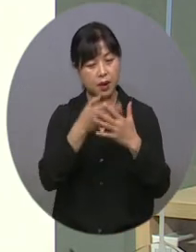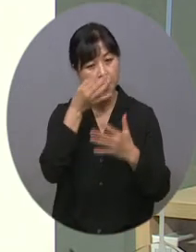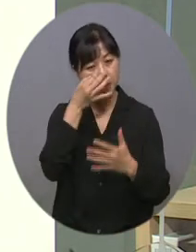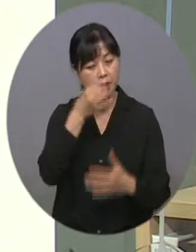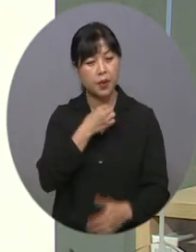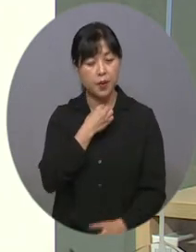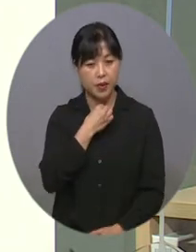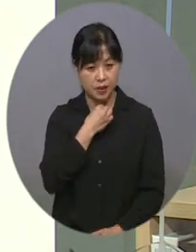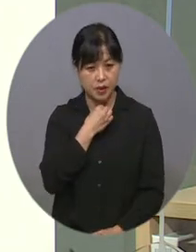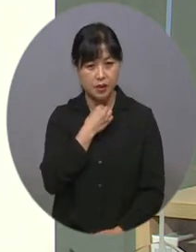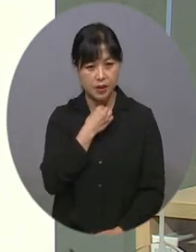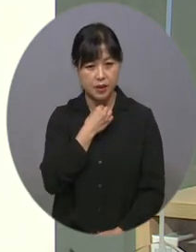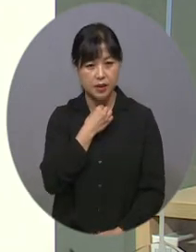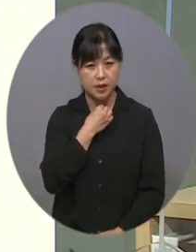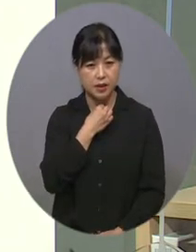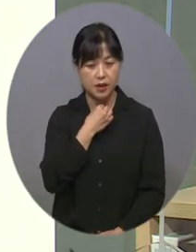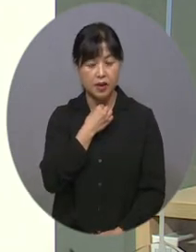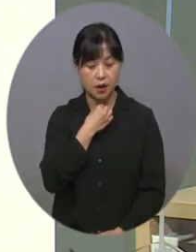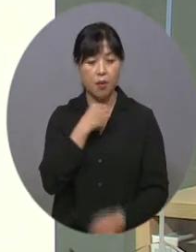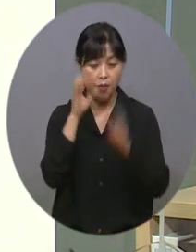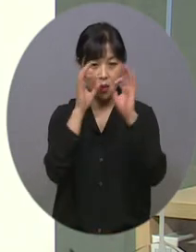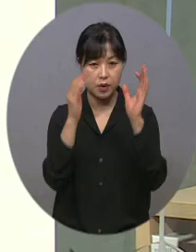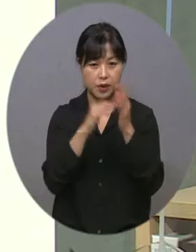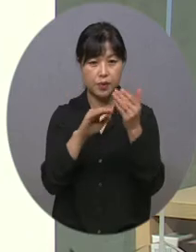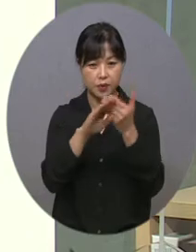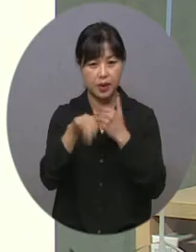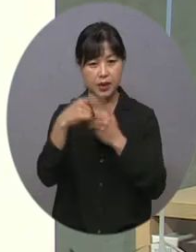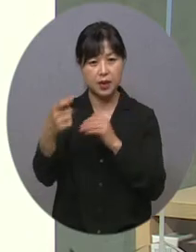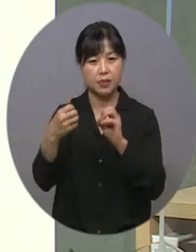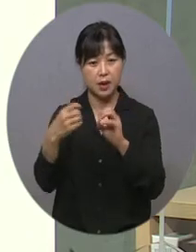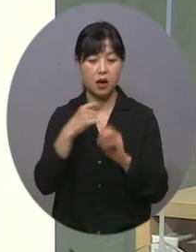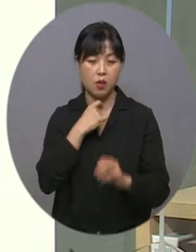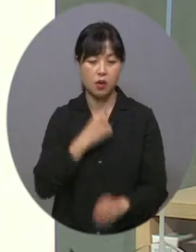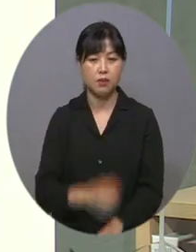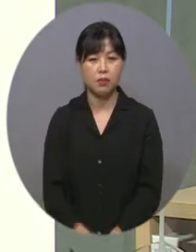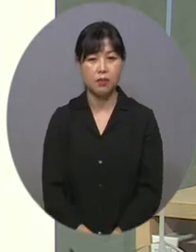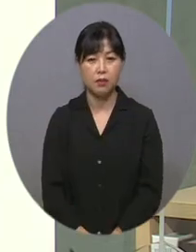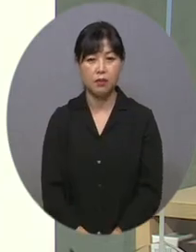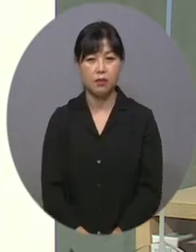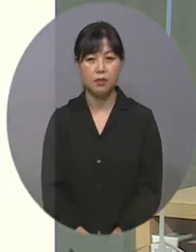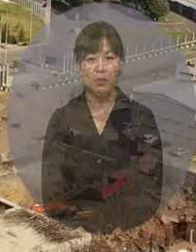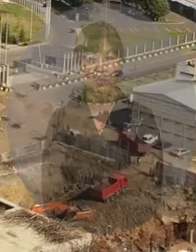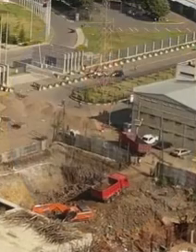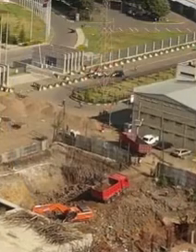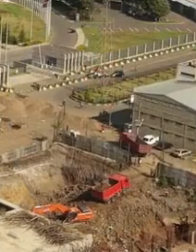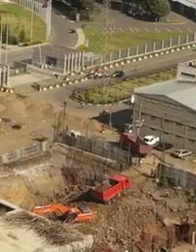있습니다. 잠시 보고 다음 얘기로 넘어가겠습니다. 예.